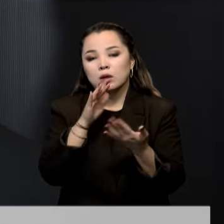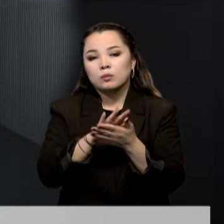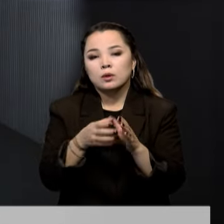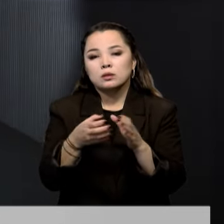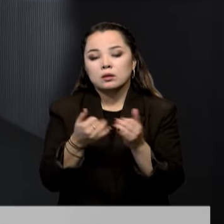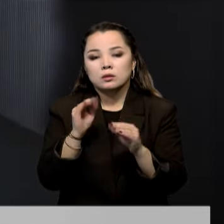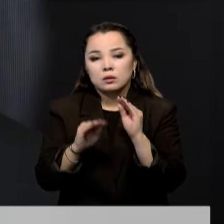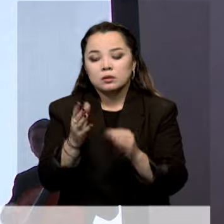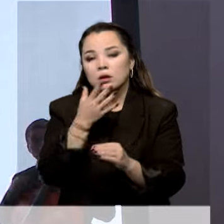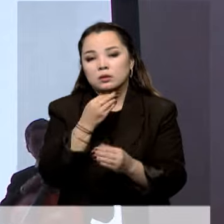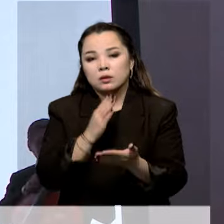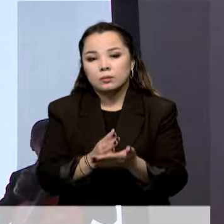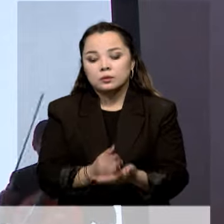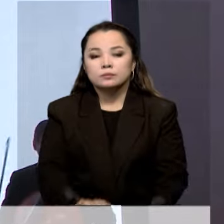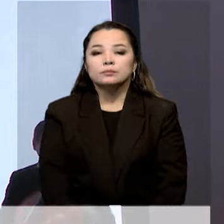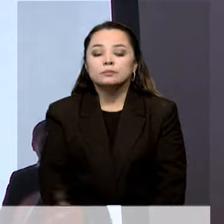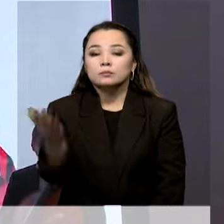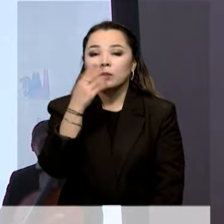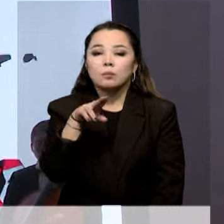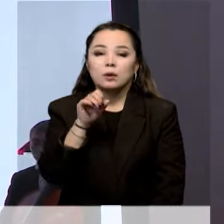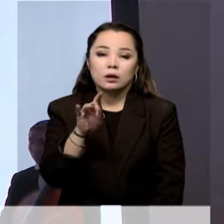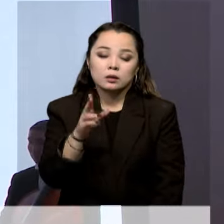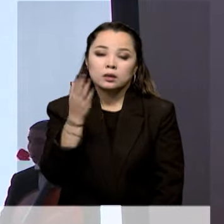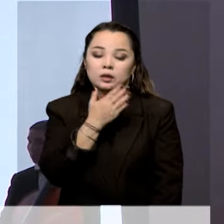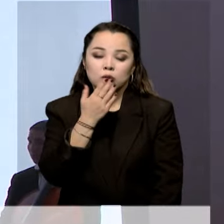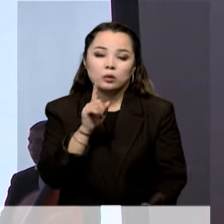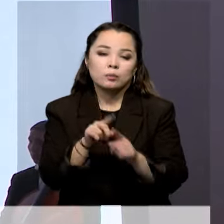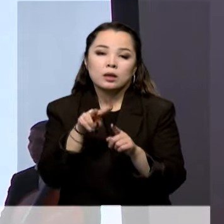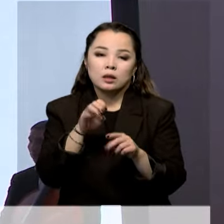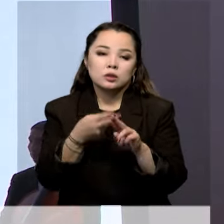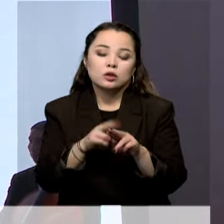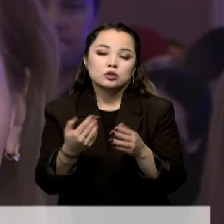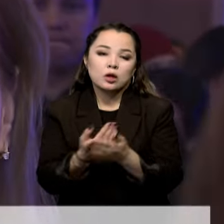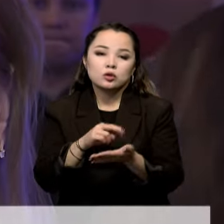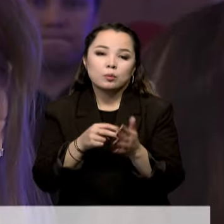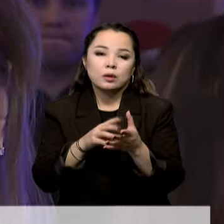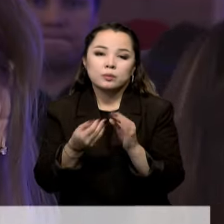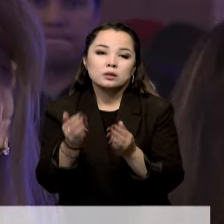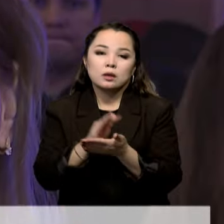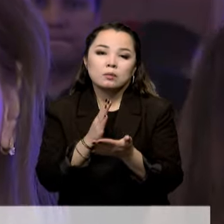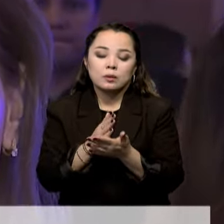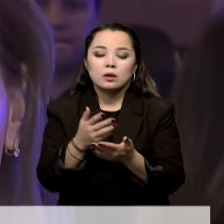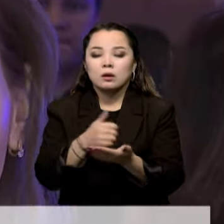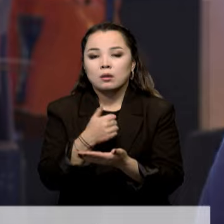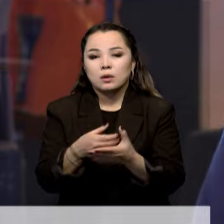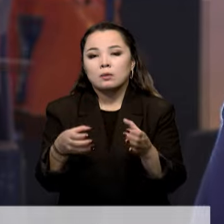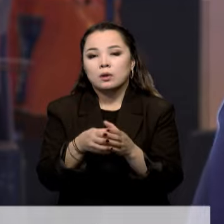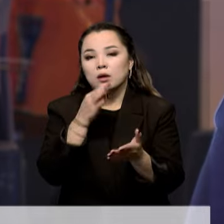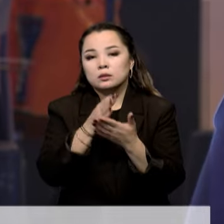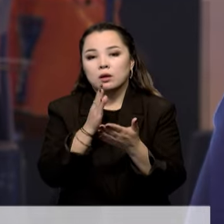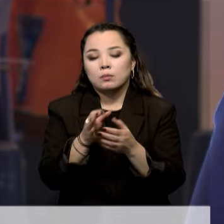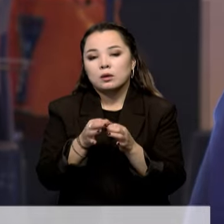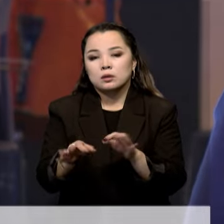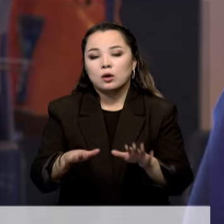заманауи және әдемі. Кинопарк және Кинаплекс желісі жаңа жобаларымен де таныстырды. Компания басшысы Алмаз Малдыбаевтың айтуынша,